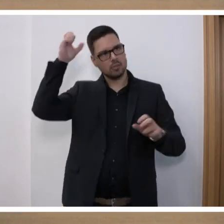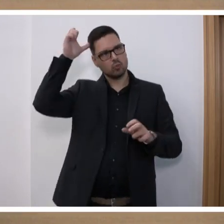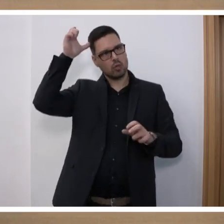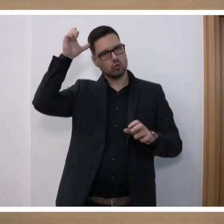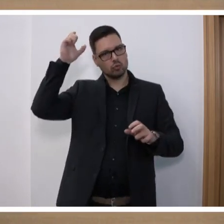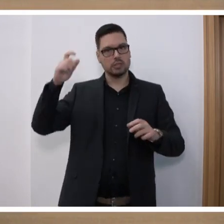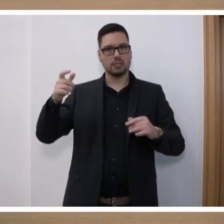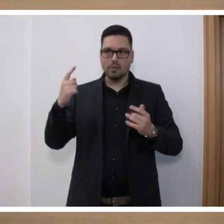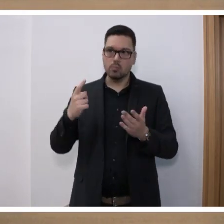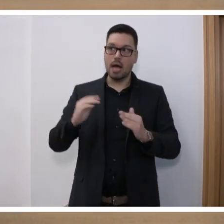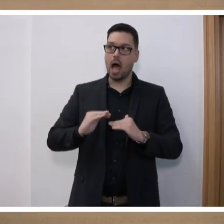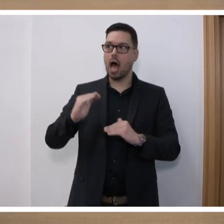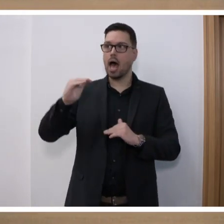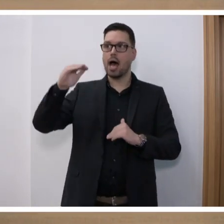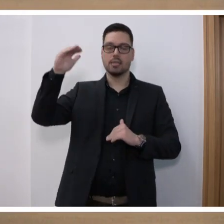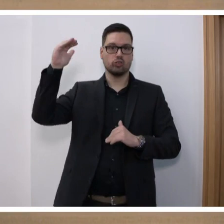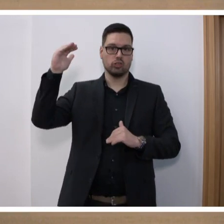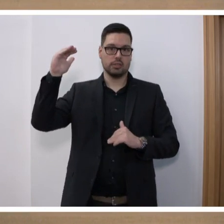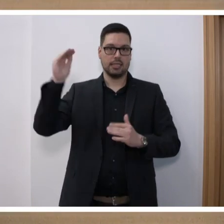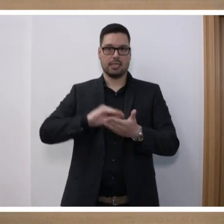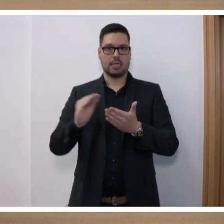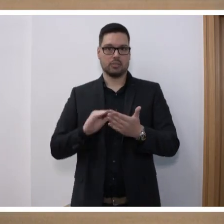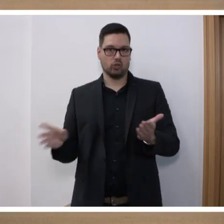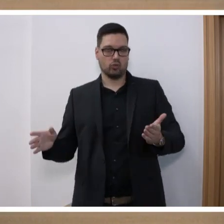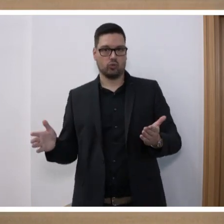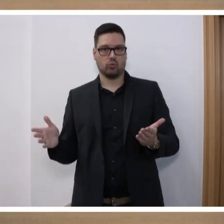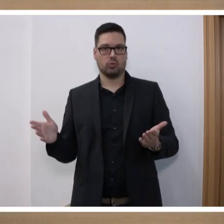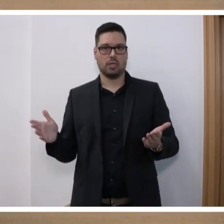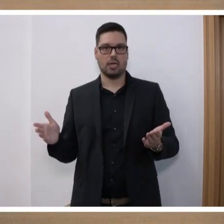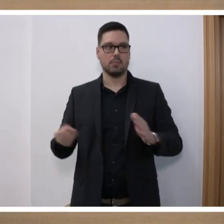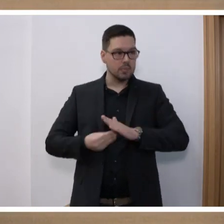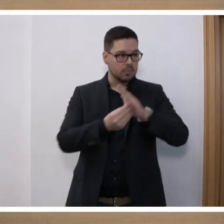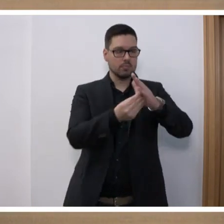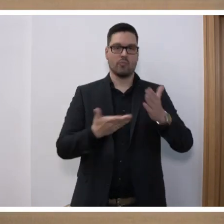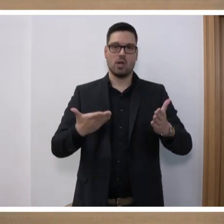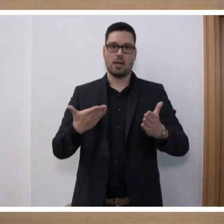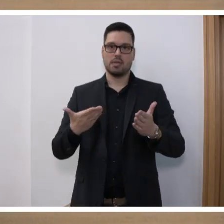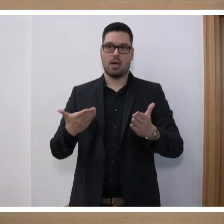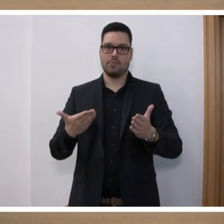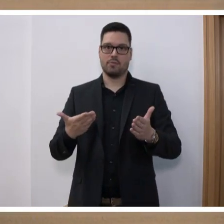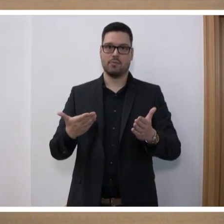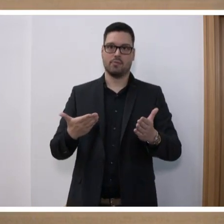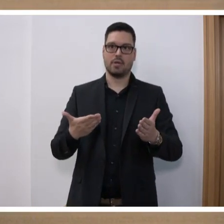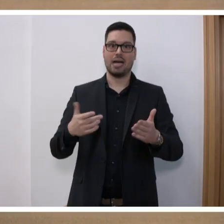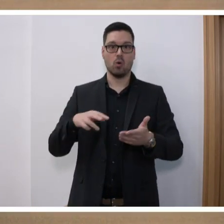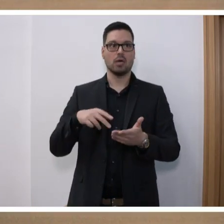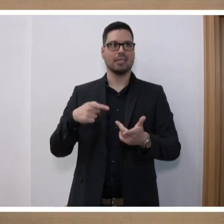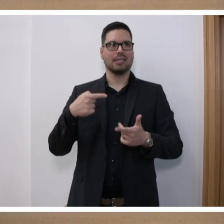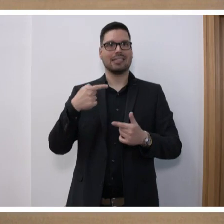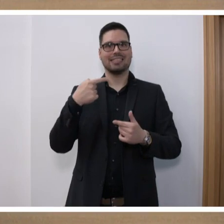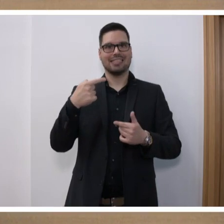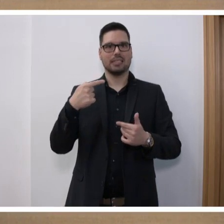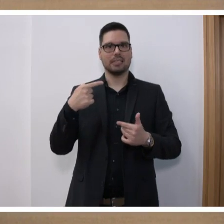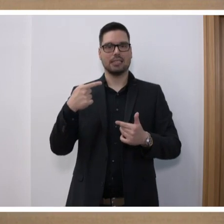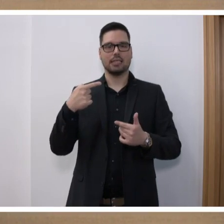diesen enormen Anstieg an Schülerinnen und Schüler haben mit sonderpädagogischem Förderbedarf, gerade an den G-Schulen. Das ist etwas, wo wir